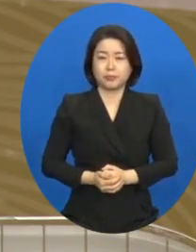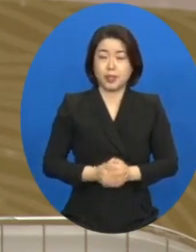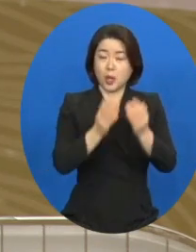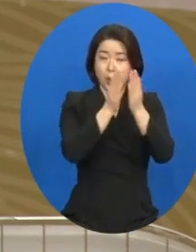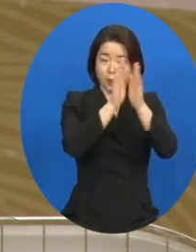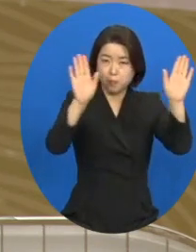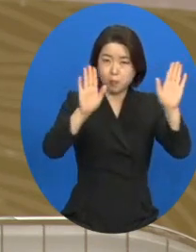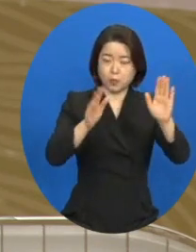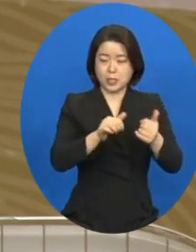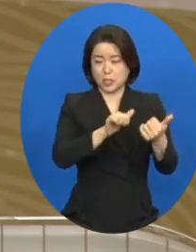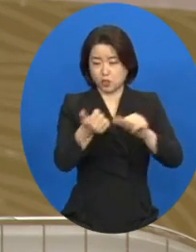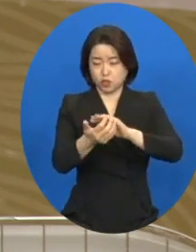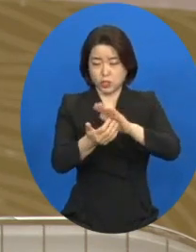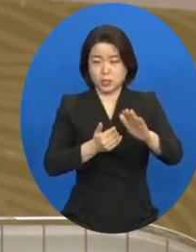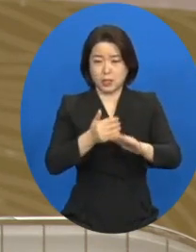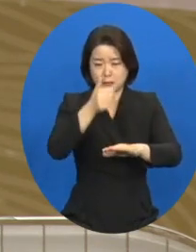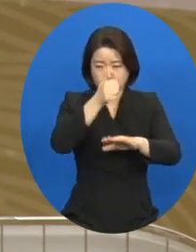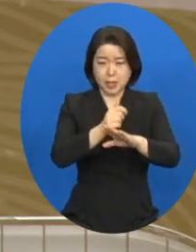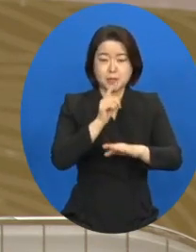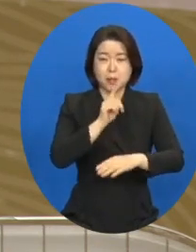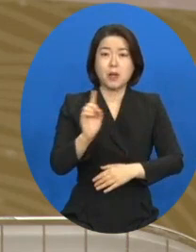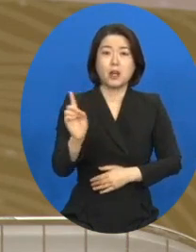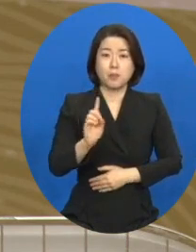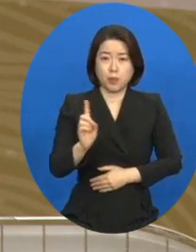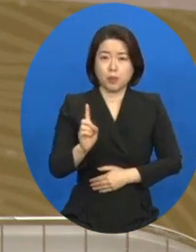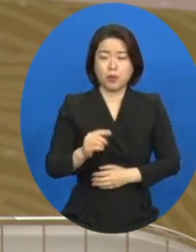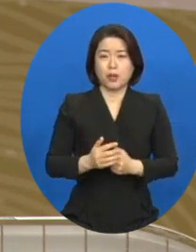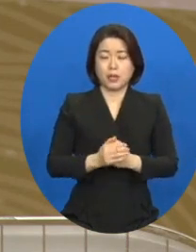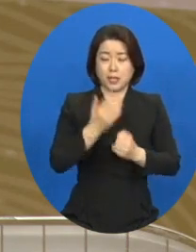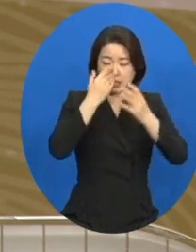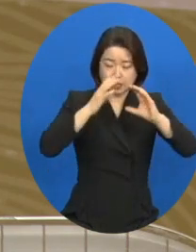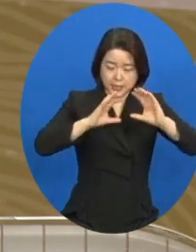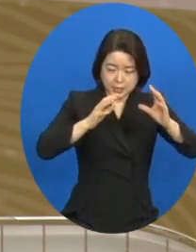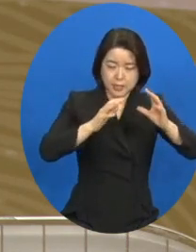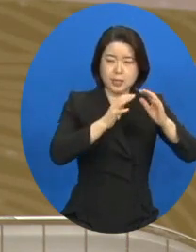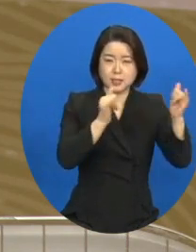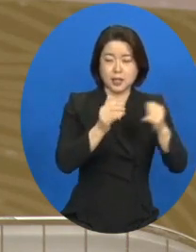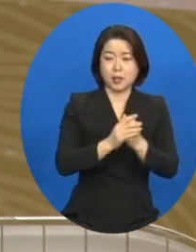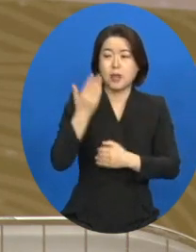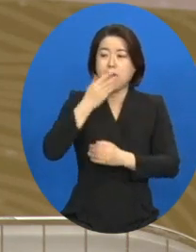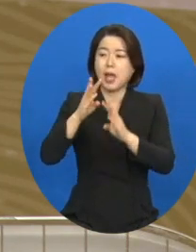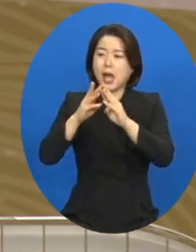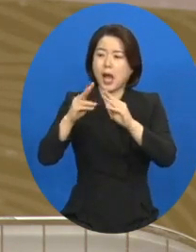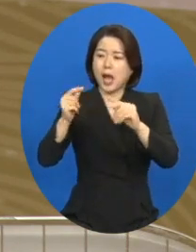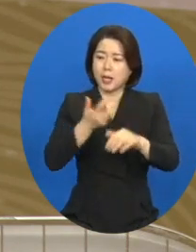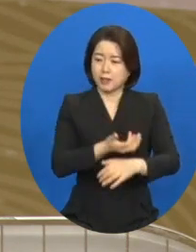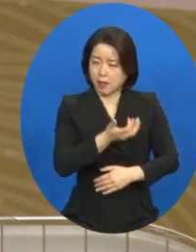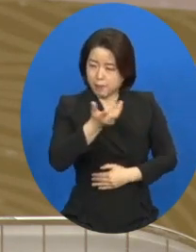모세가 죽기 전에 이런 예언을 합니다. 이스라엘 백성이 가나안 땅에 들어가겠고